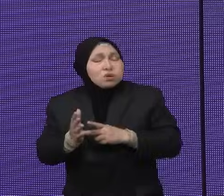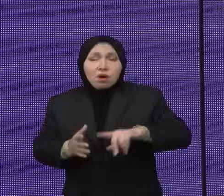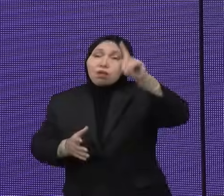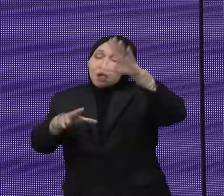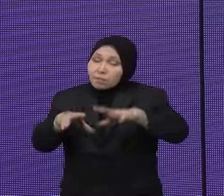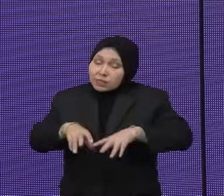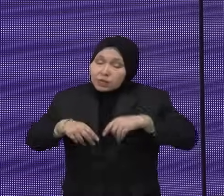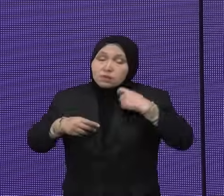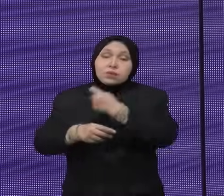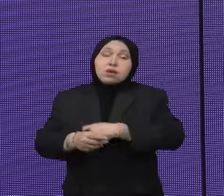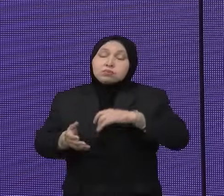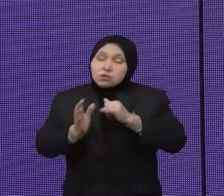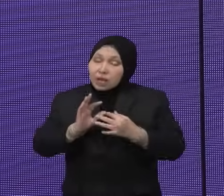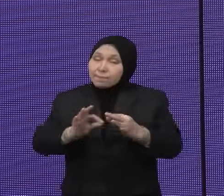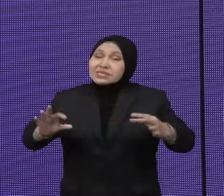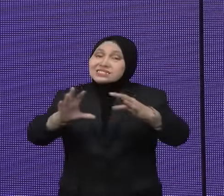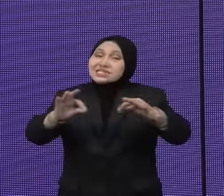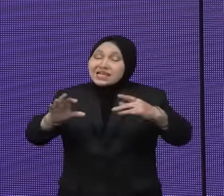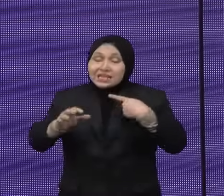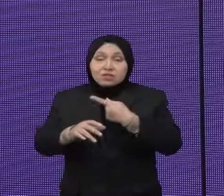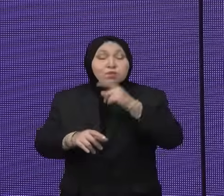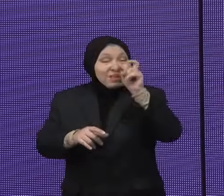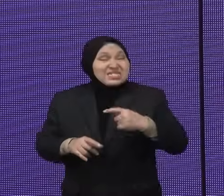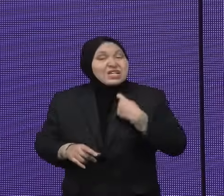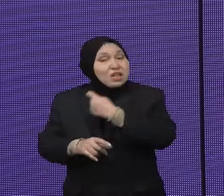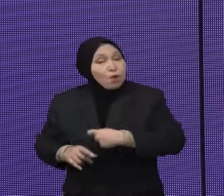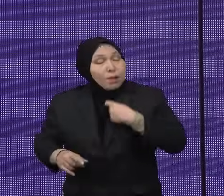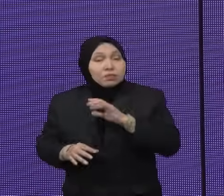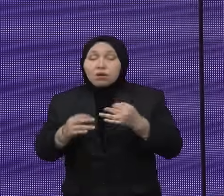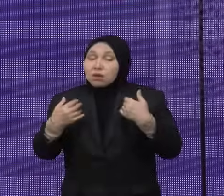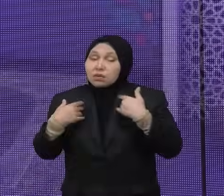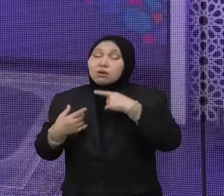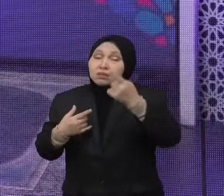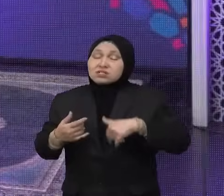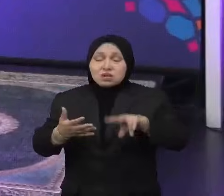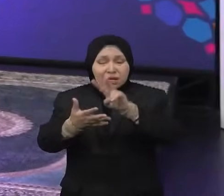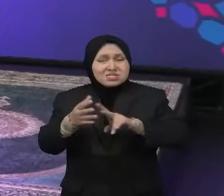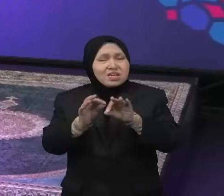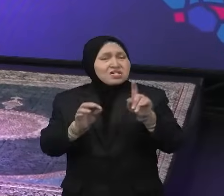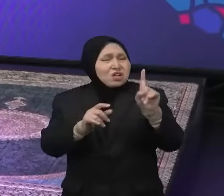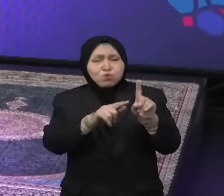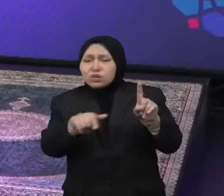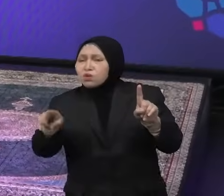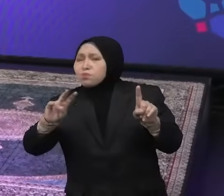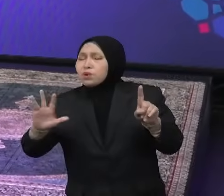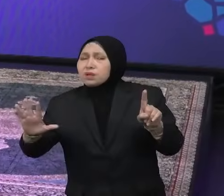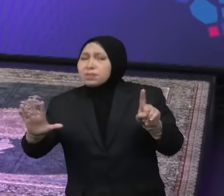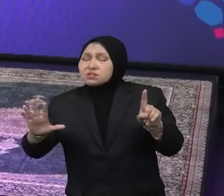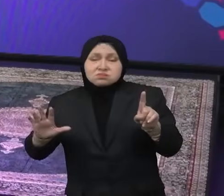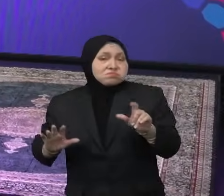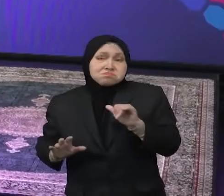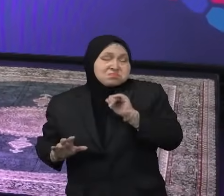menerima taubat, itu nak menceritakan bahawa kita kena bertaubat. Misalnya kalau ada yang kata, saya baca ayat 1 sampai ayat 25 ini, saya